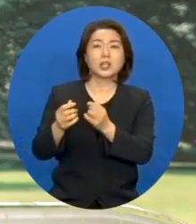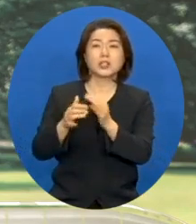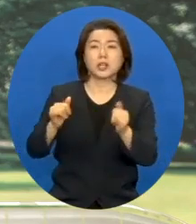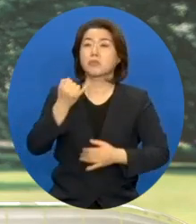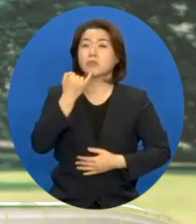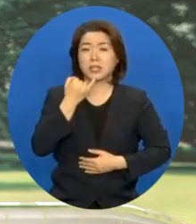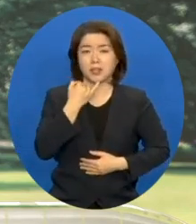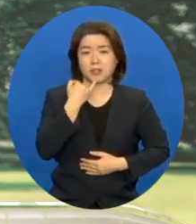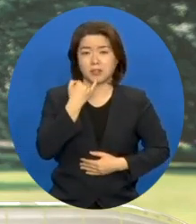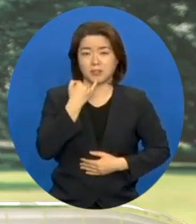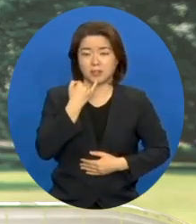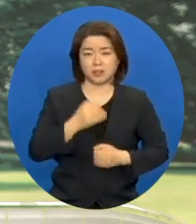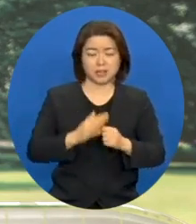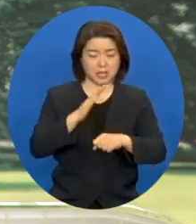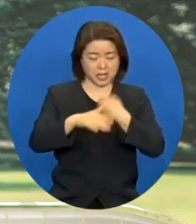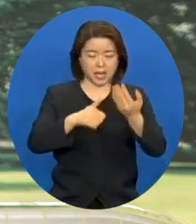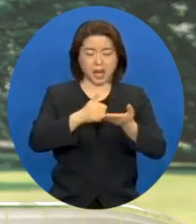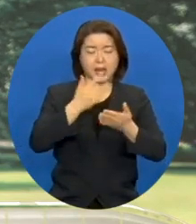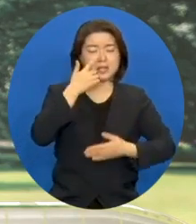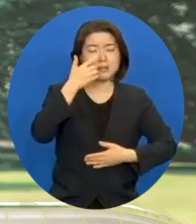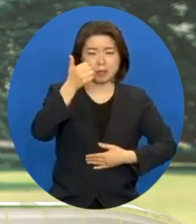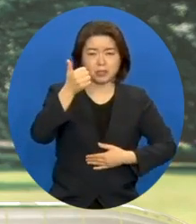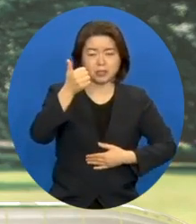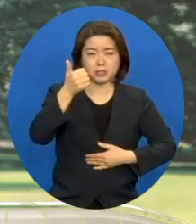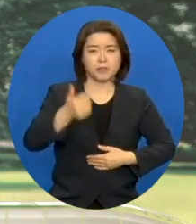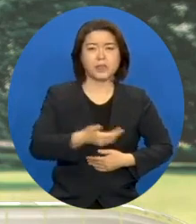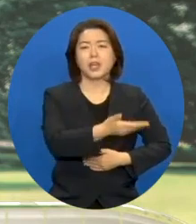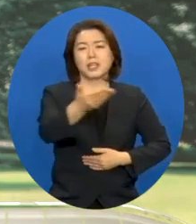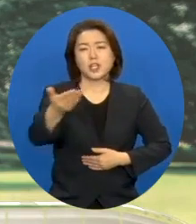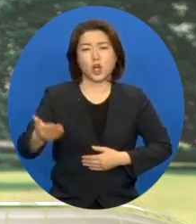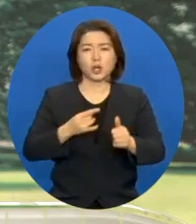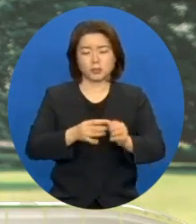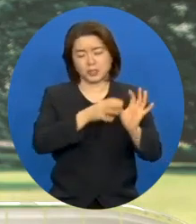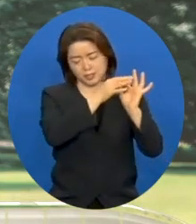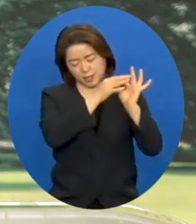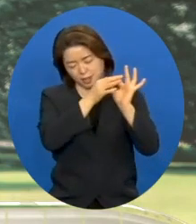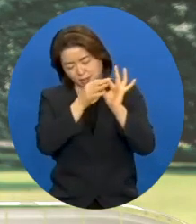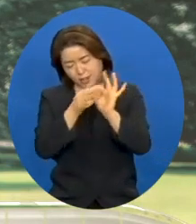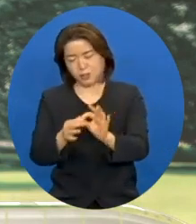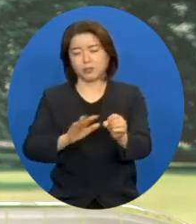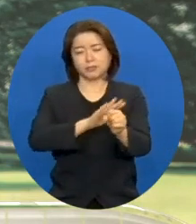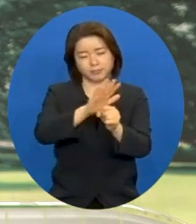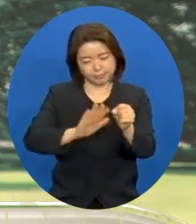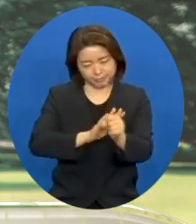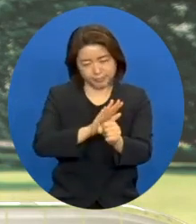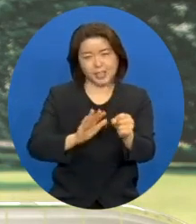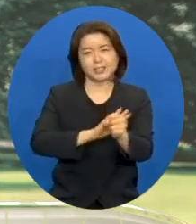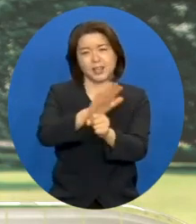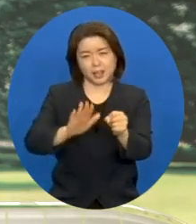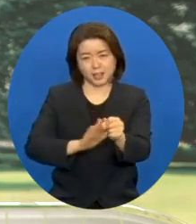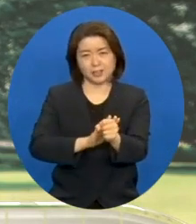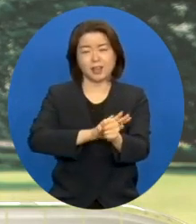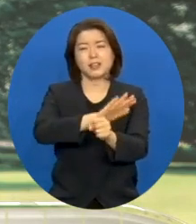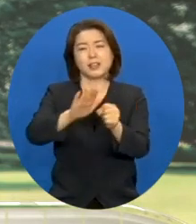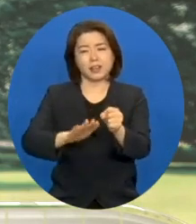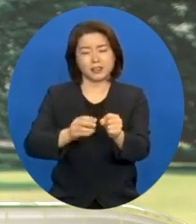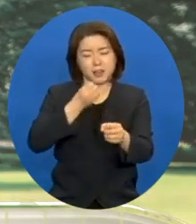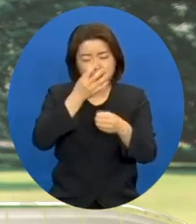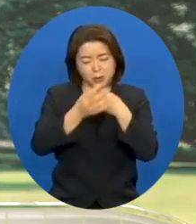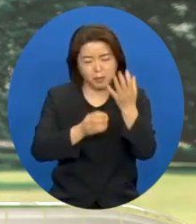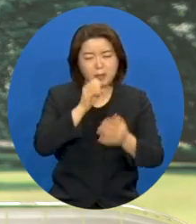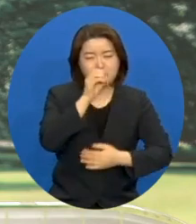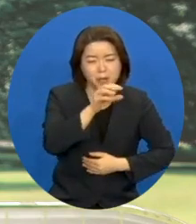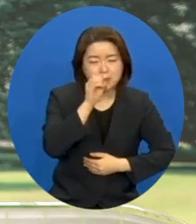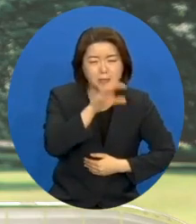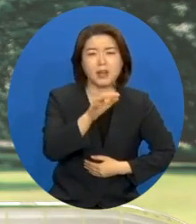좋아요. 하나님 아버지께서 여러분에게 끊임없이 사랑한다, 사랑한다, 사랑한다